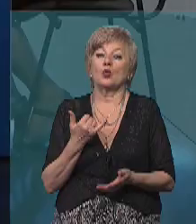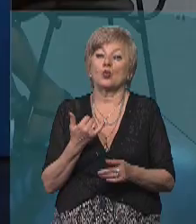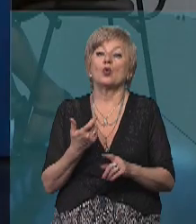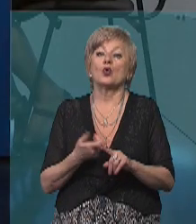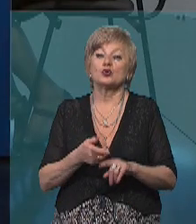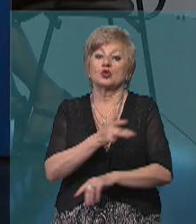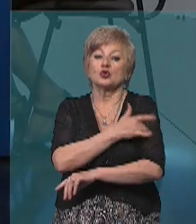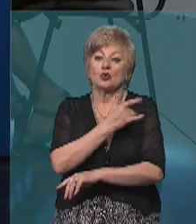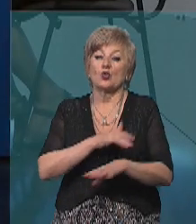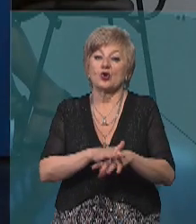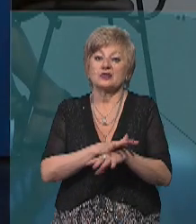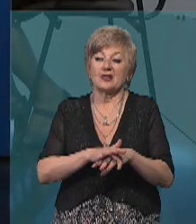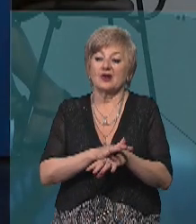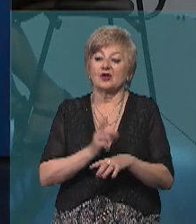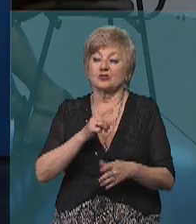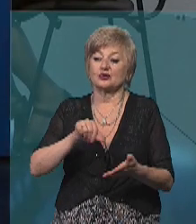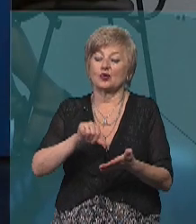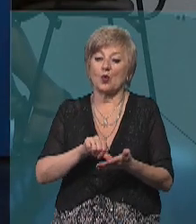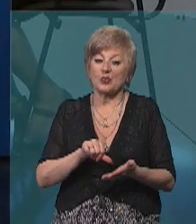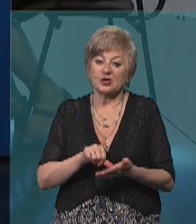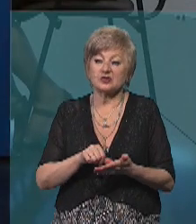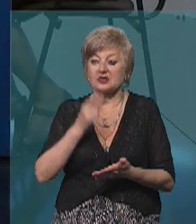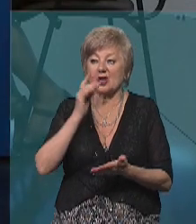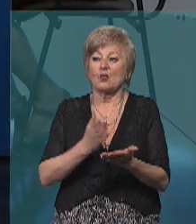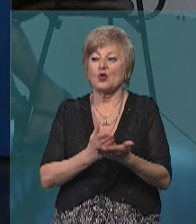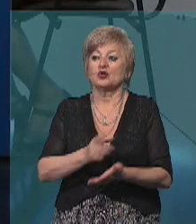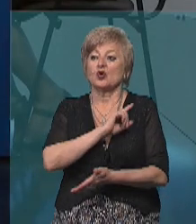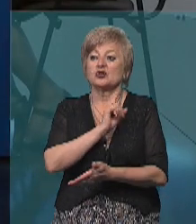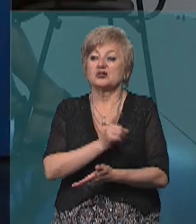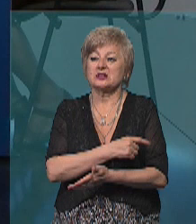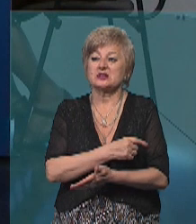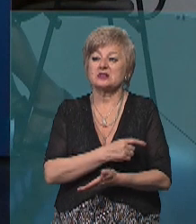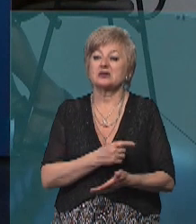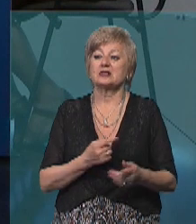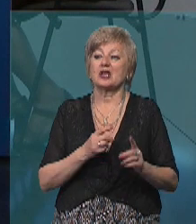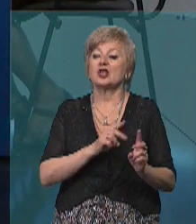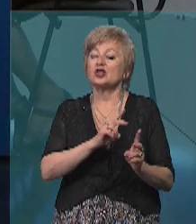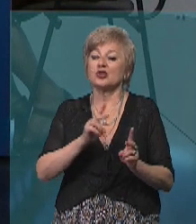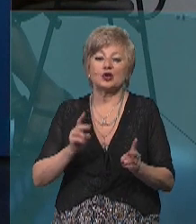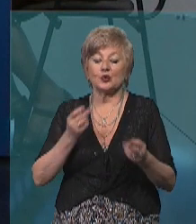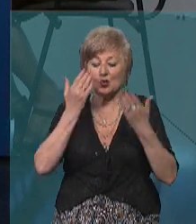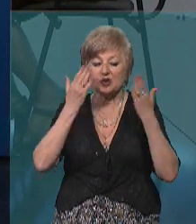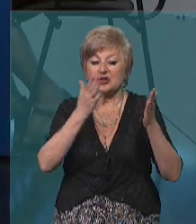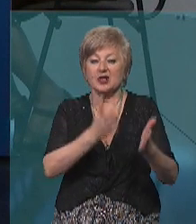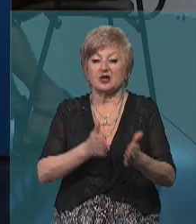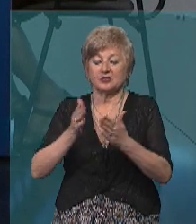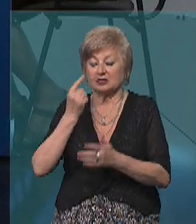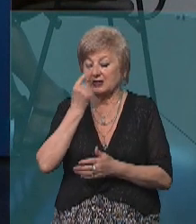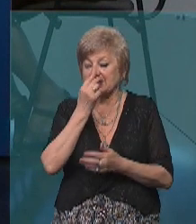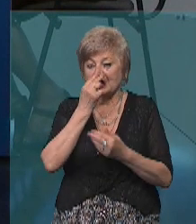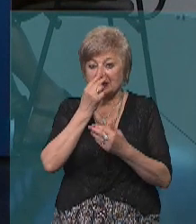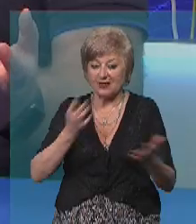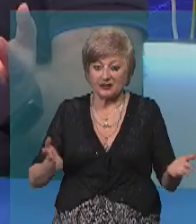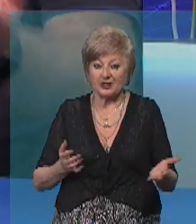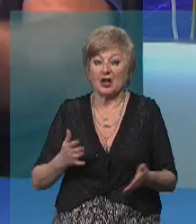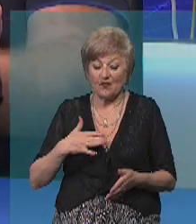Але у нас аутентичні слуги народу, які представлені від цієї політичної сили, от, їх ніхто ніколи не знав і ніхто ніколи в очі не бачив. Ви